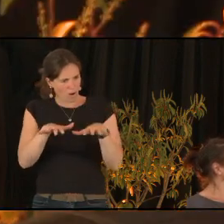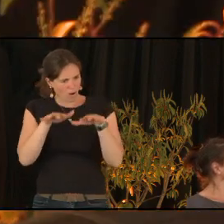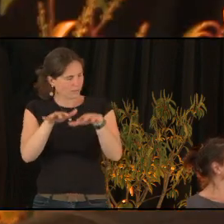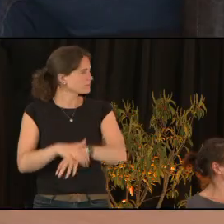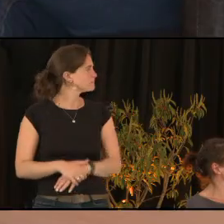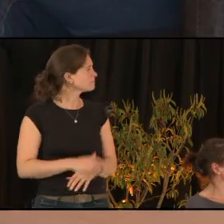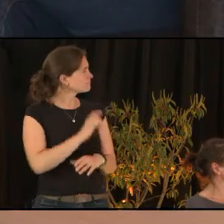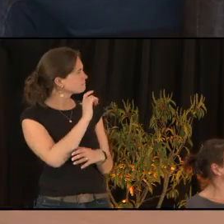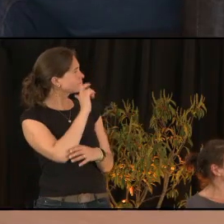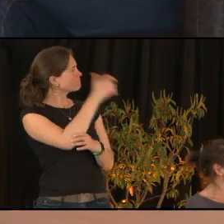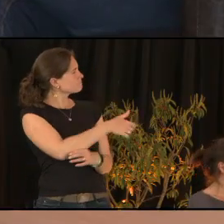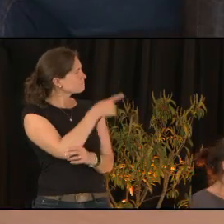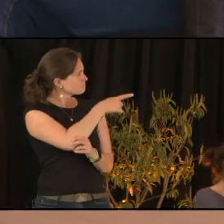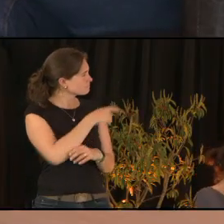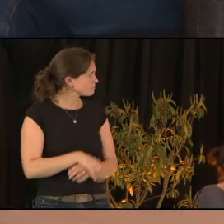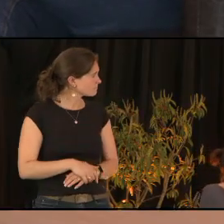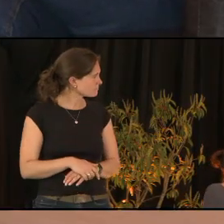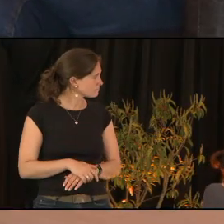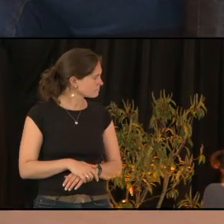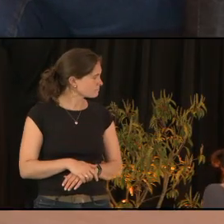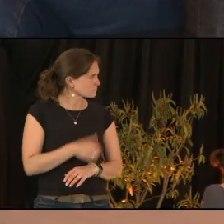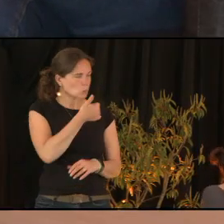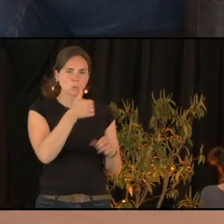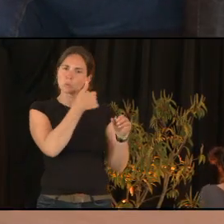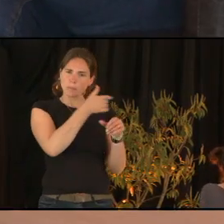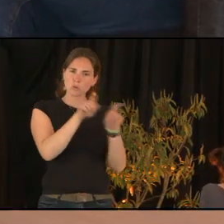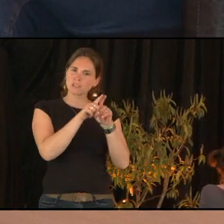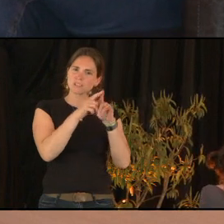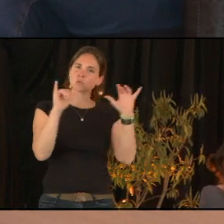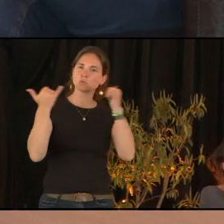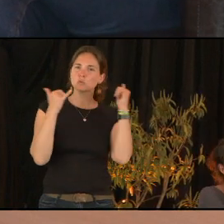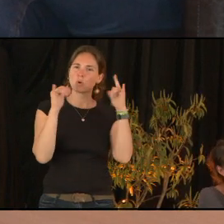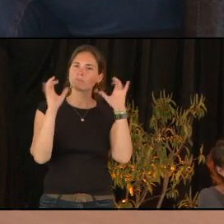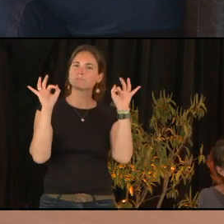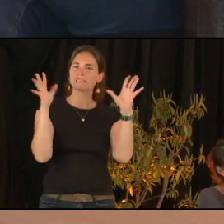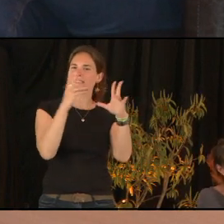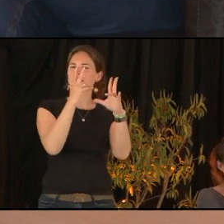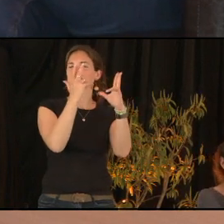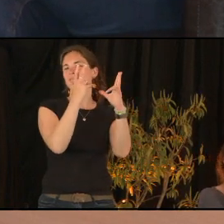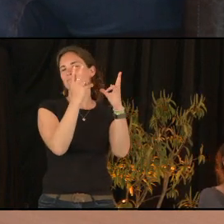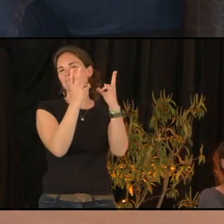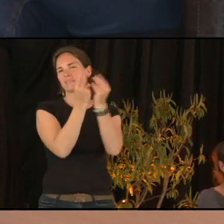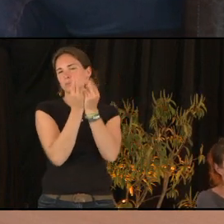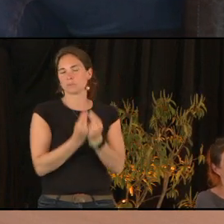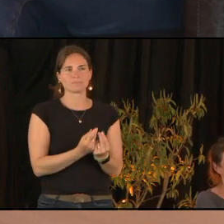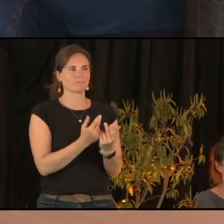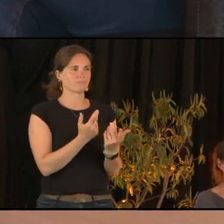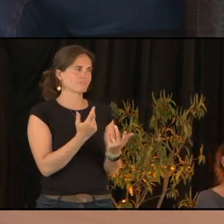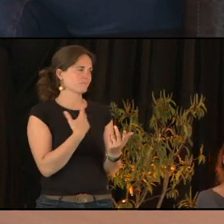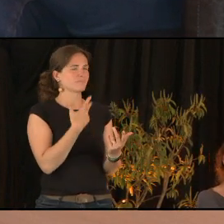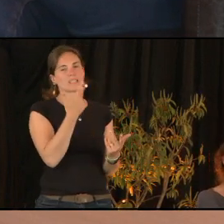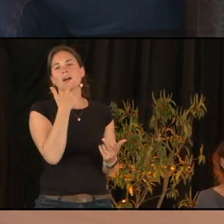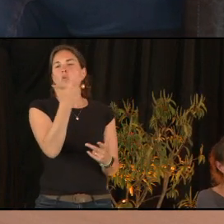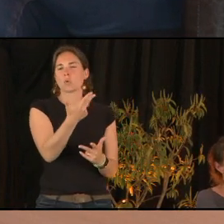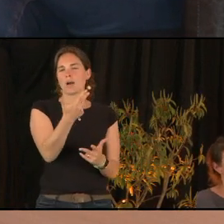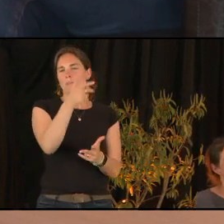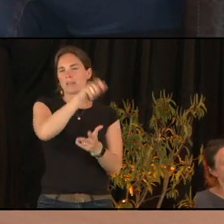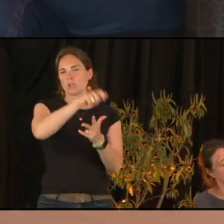Jérémy, vous vous êtes amusé aussi avec la description? Parce que il y a, alors j'ai dit trois personnages, donc il y